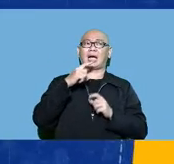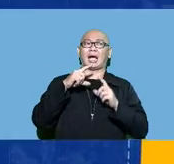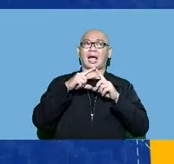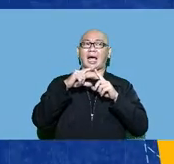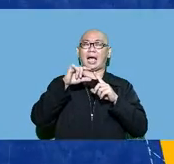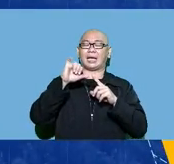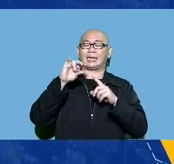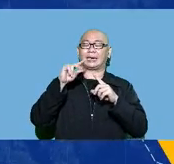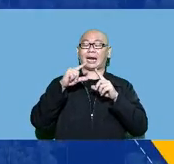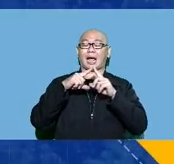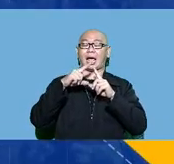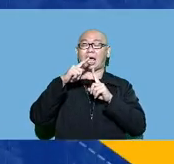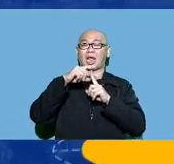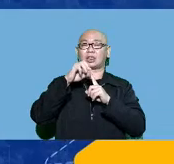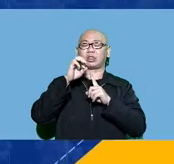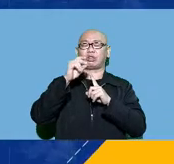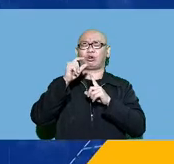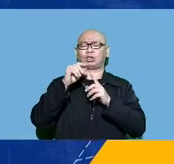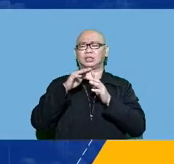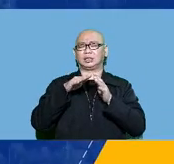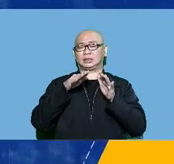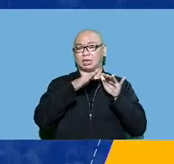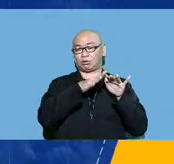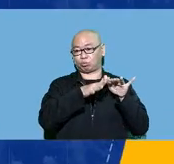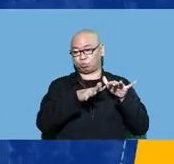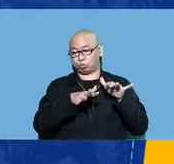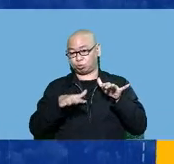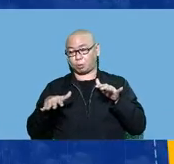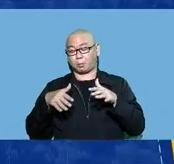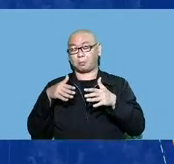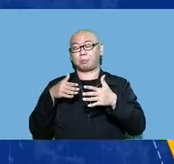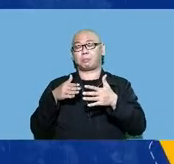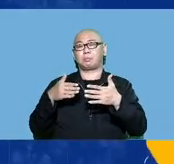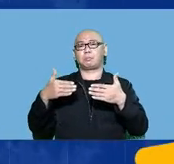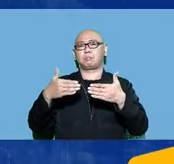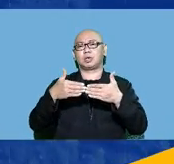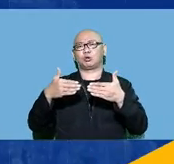di saluran luncur pelimpah bendungan